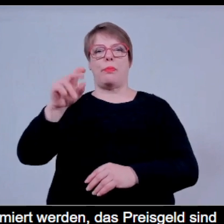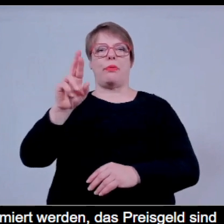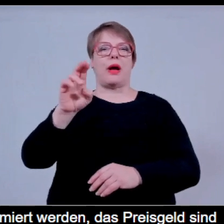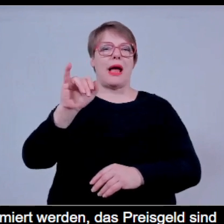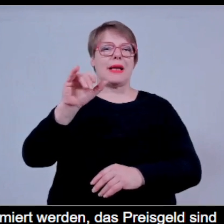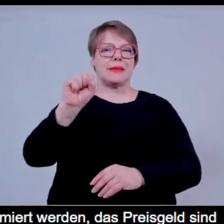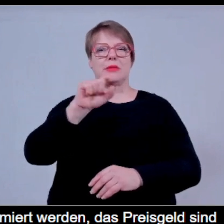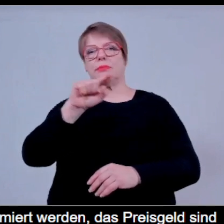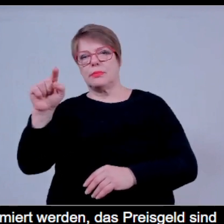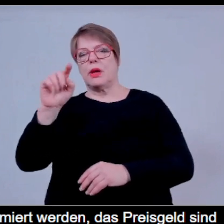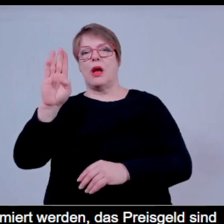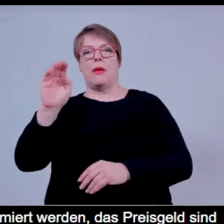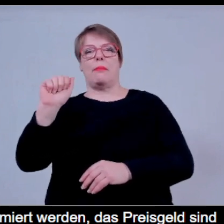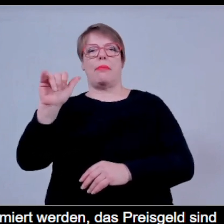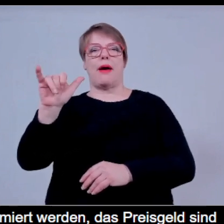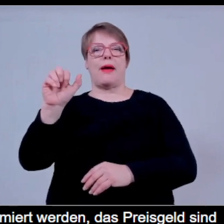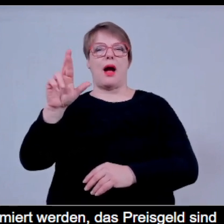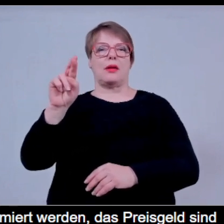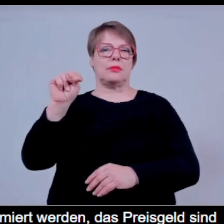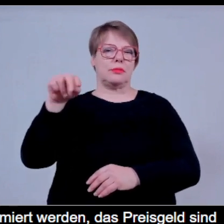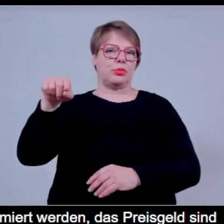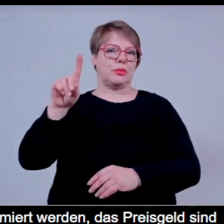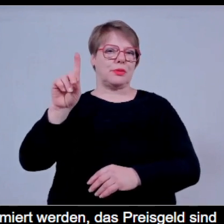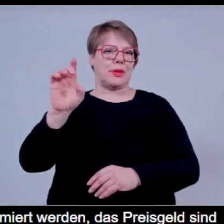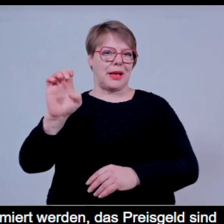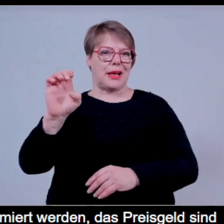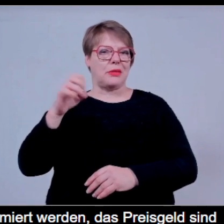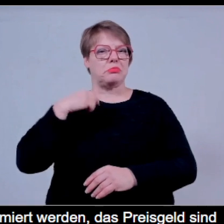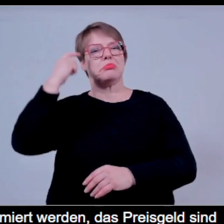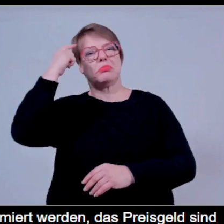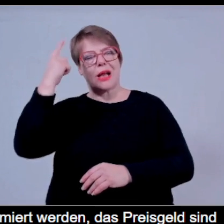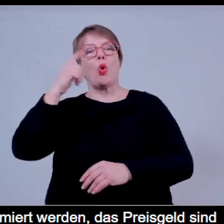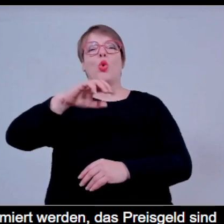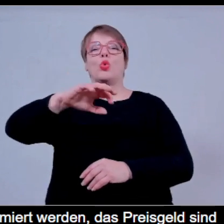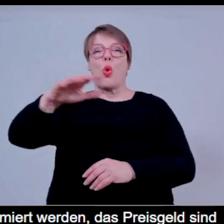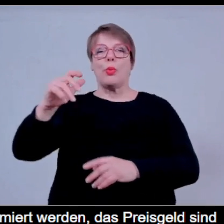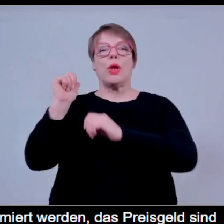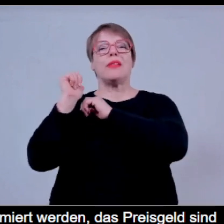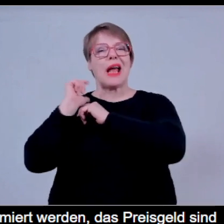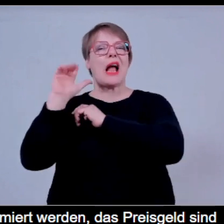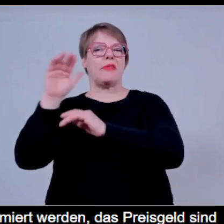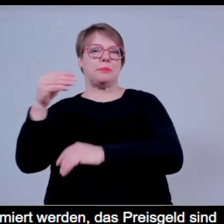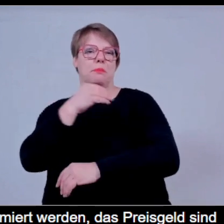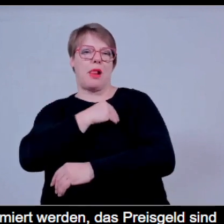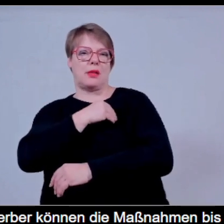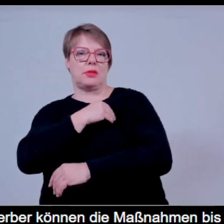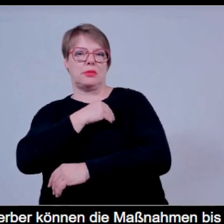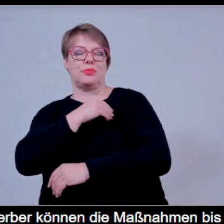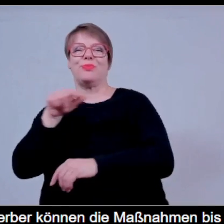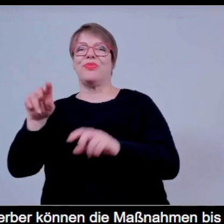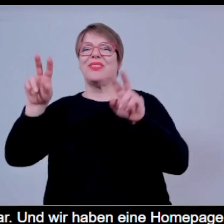Umwandlungsverbot, dass sie Mietwohnungen dann nicht in Eigentumswohnungen entsprechend umwandeln dürfen. Die kommen noch gleich zu den